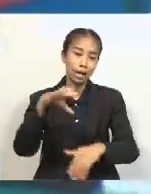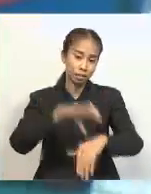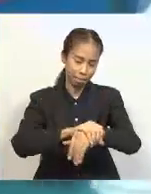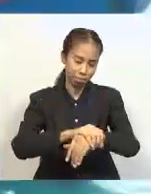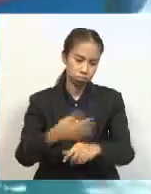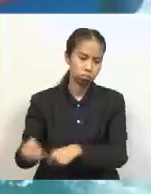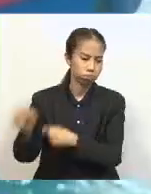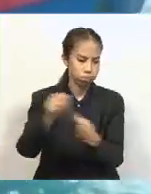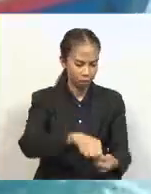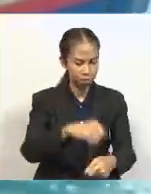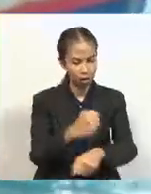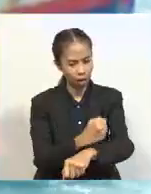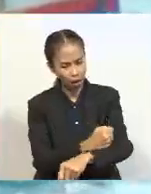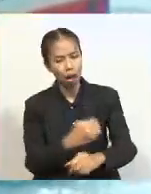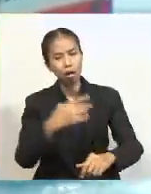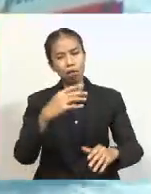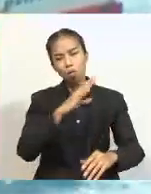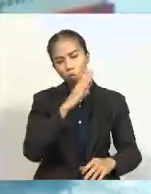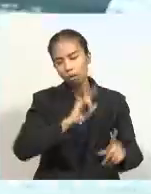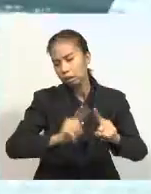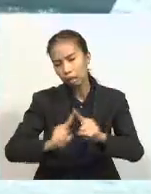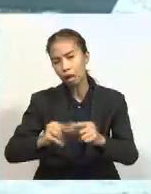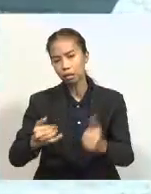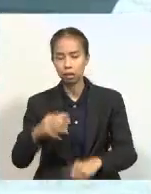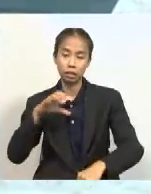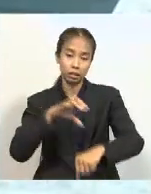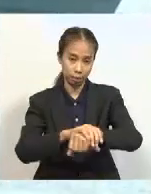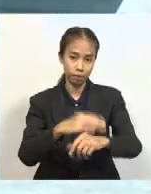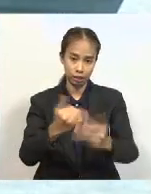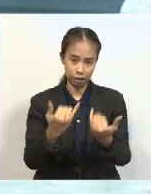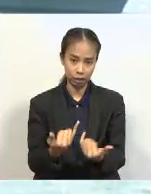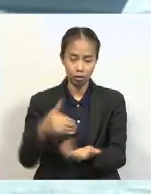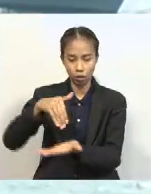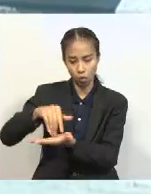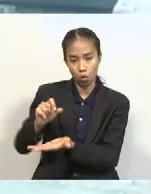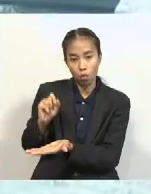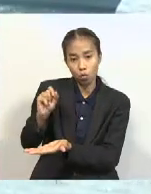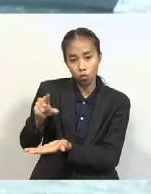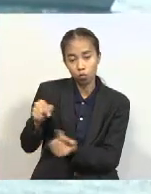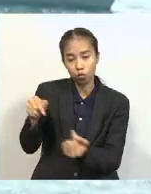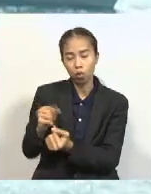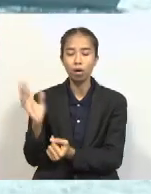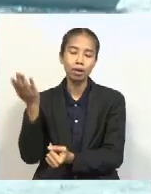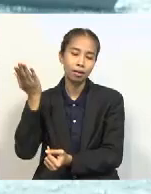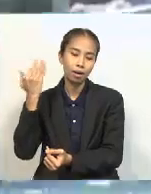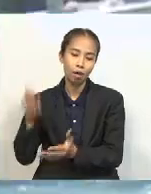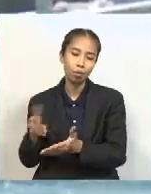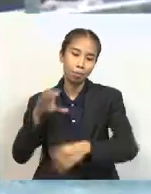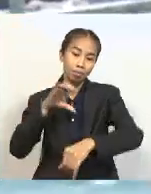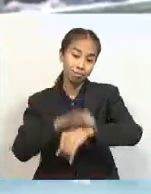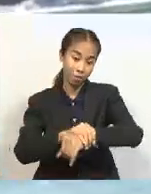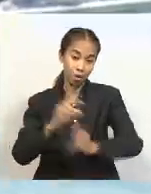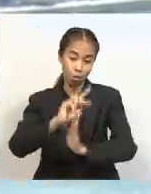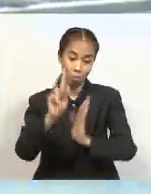งานและไร้การควบคุมสนับสนุนรัฐบาลต่อเนื่องจากในส่วนของศูนย์บัญชาการแก้ไขปัญหาการทำประมงผิดกฎหมายท